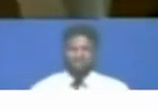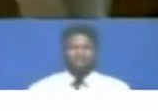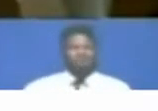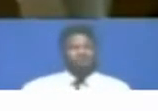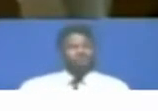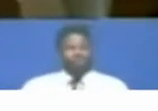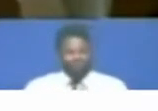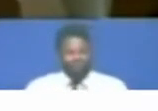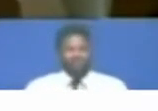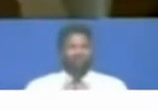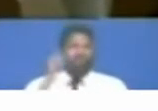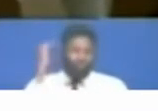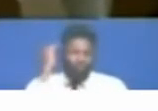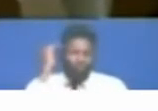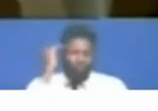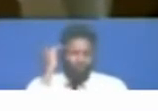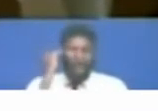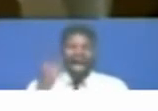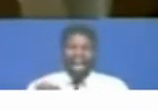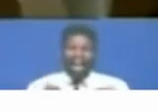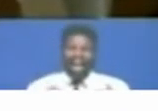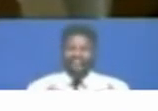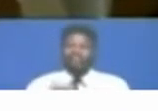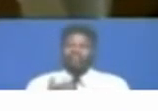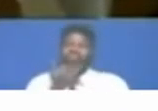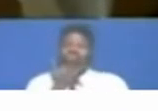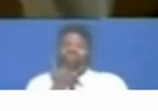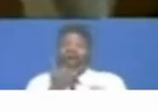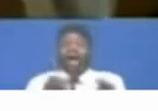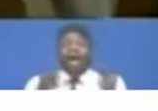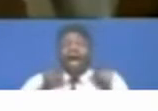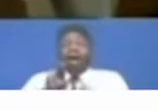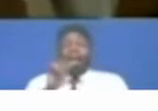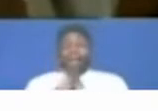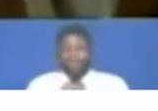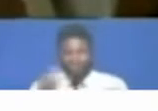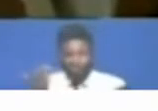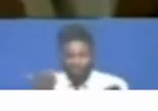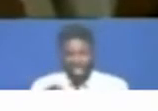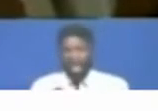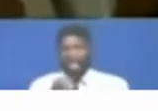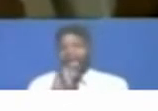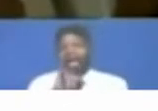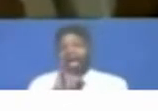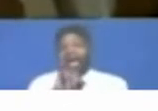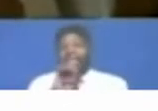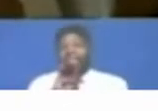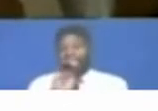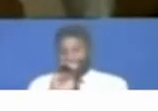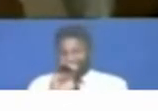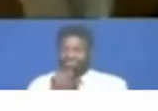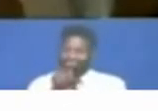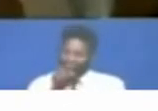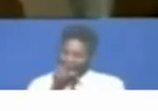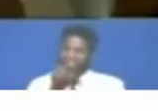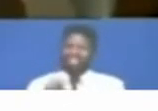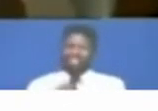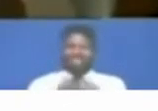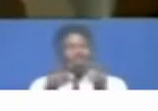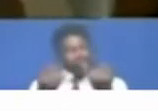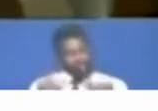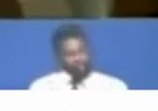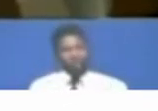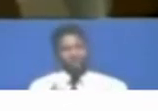Tumegundua hitilafu ambayo imefanyika katika IBC ambaye imejaribu kutaka